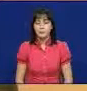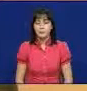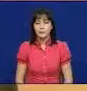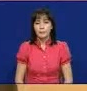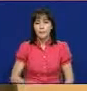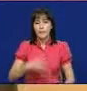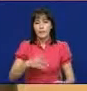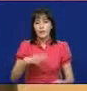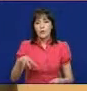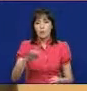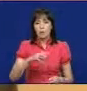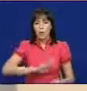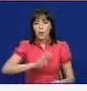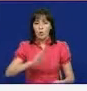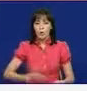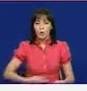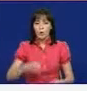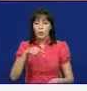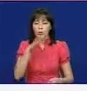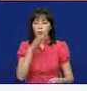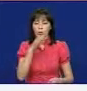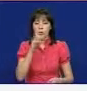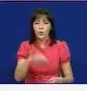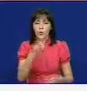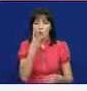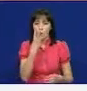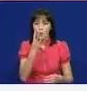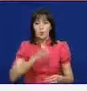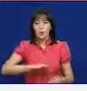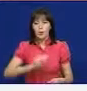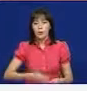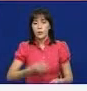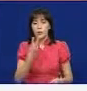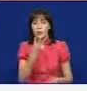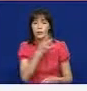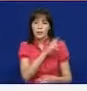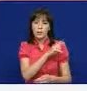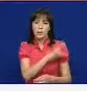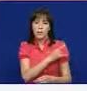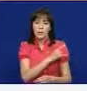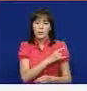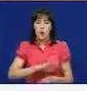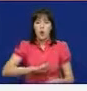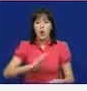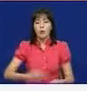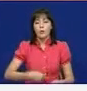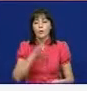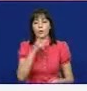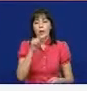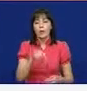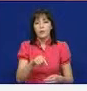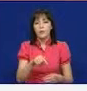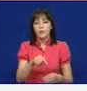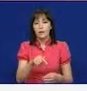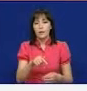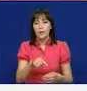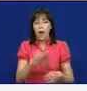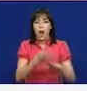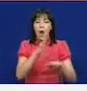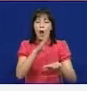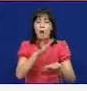Сарағаш ауданында жүктілік болған жүктілік кезінде, үшінші жүктілігі, екінші ұрпағы жүктілік болған кезінде ол ауыр